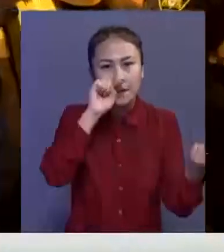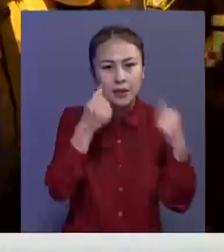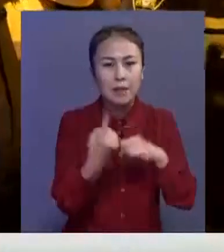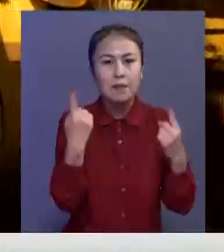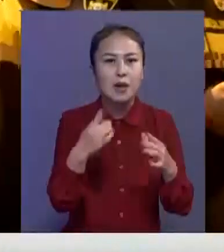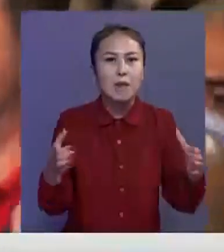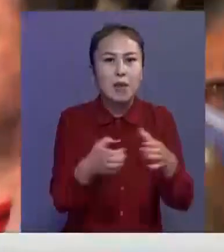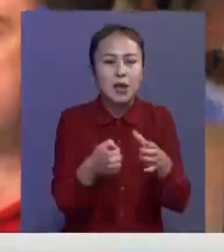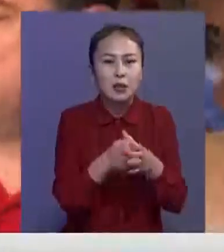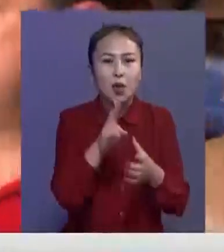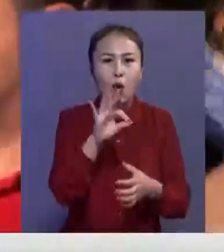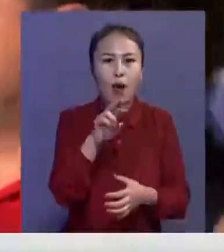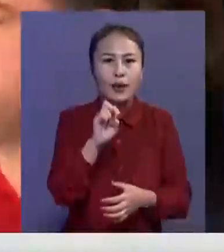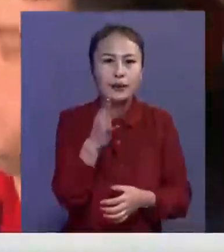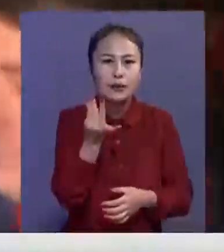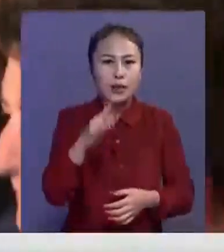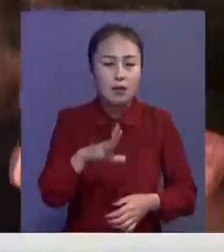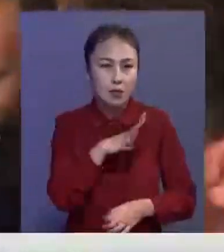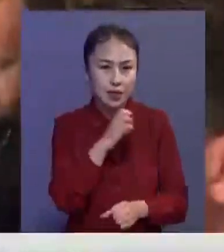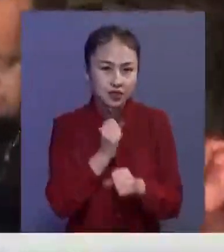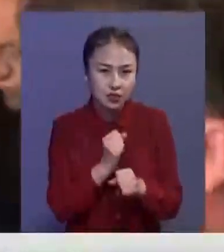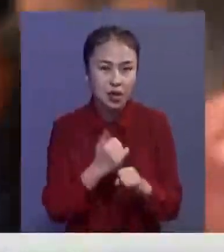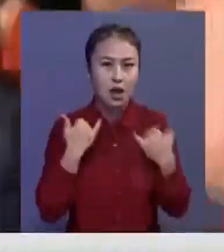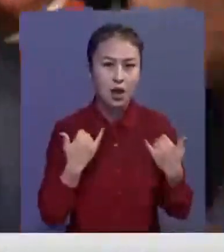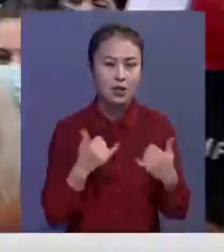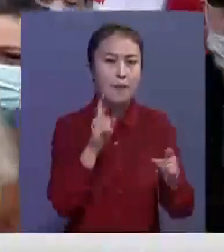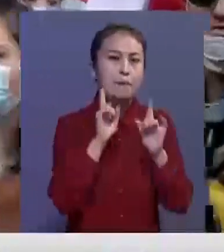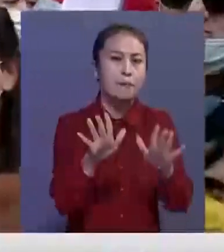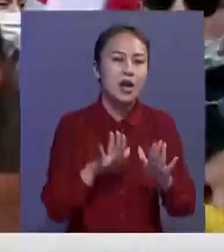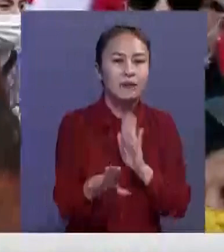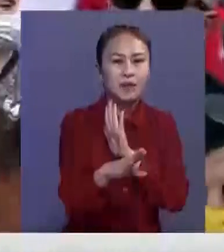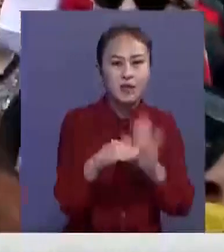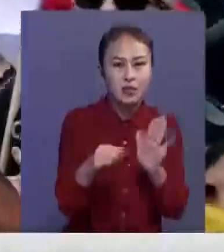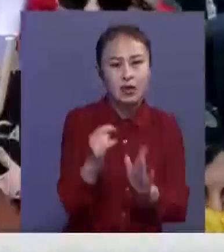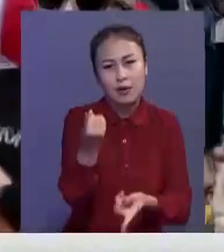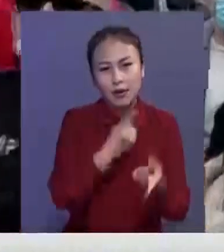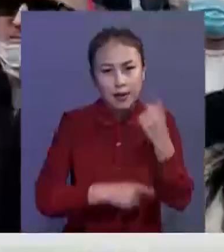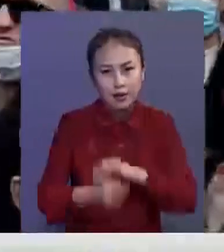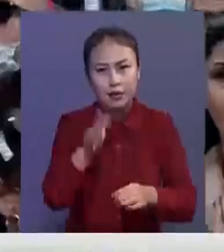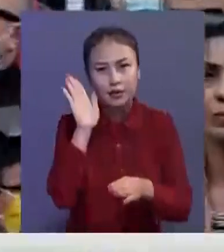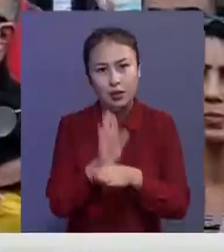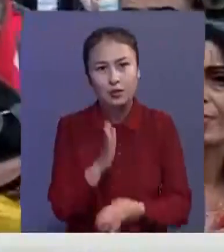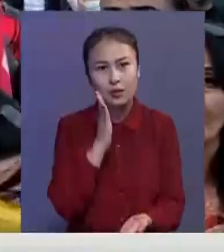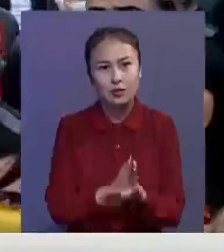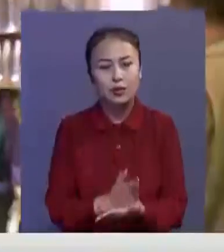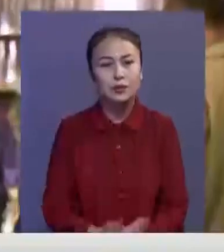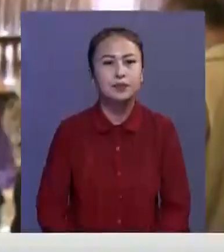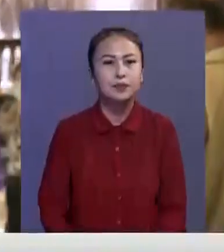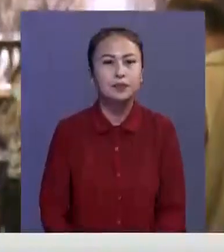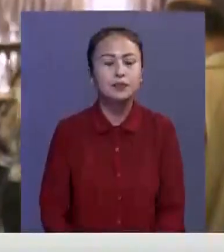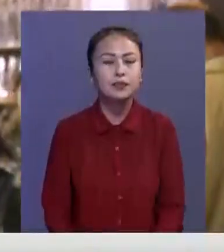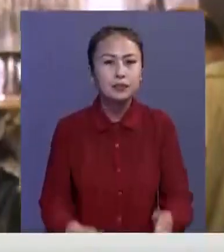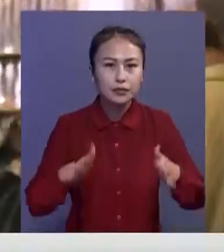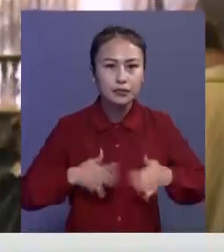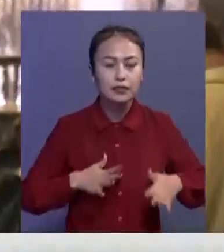тұру үшін коалиция құруды көздеген еді. Бірақ қазір парламенттік сайлау нәтижесін қайта қарауды талап етіп отыр.